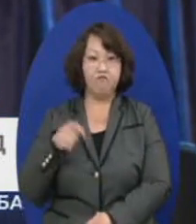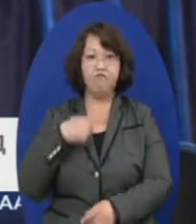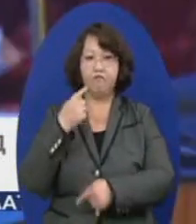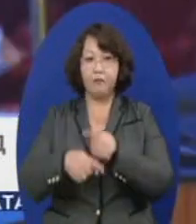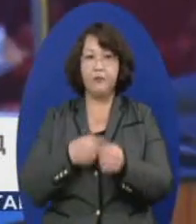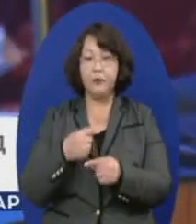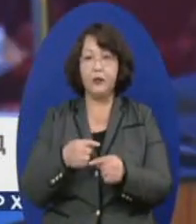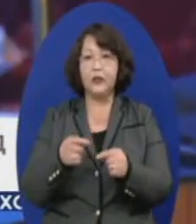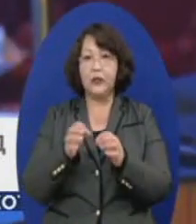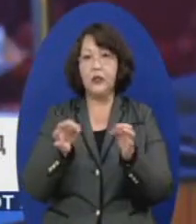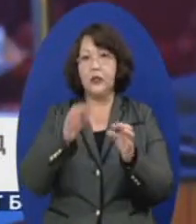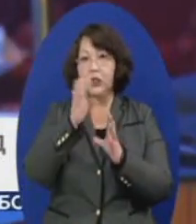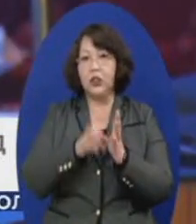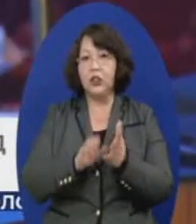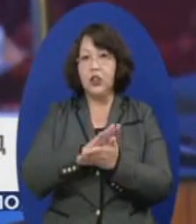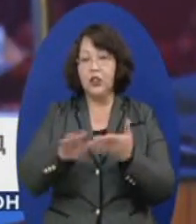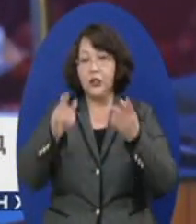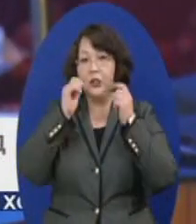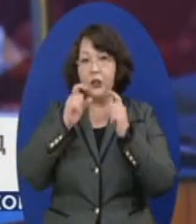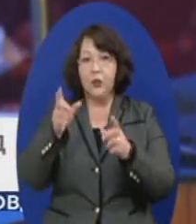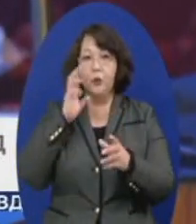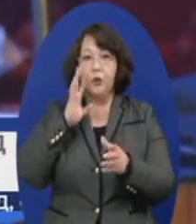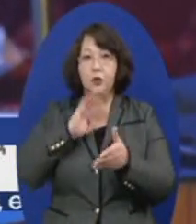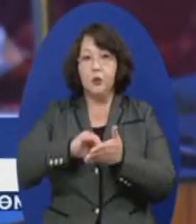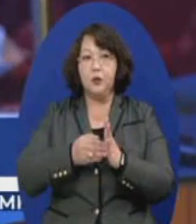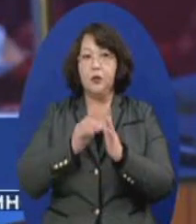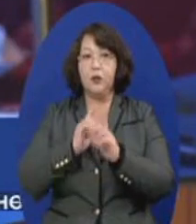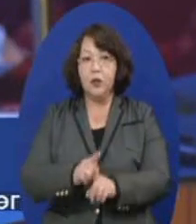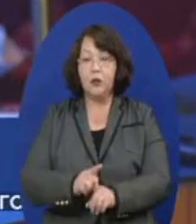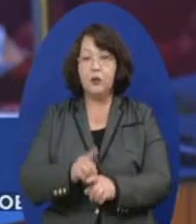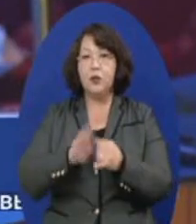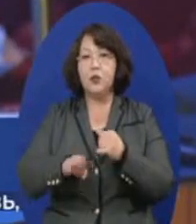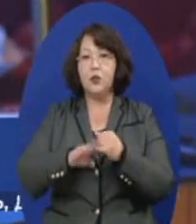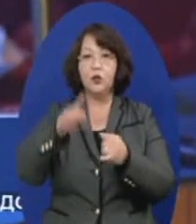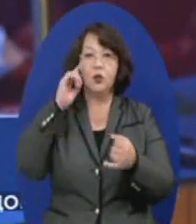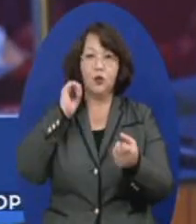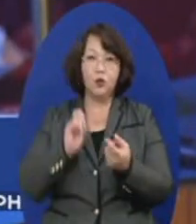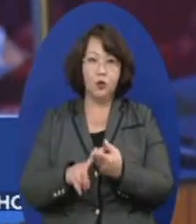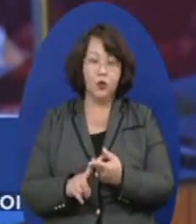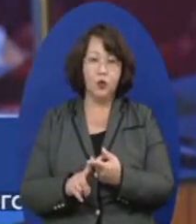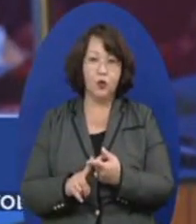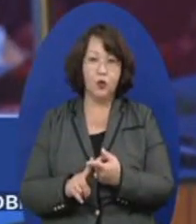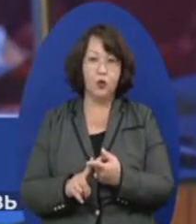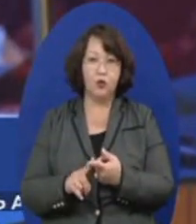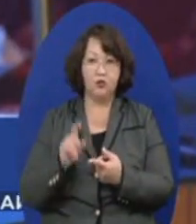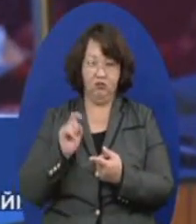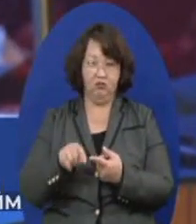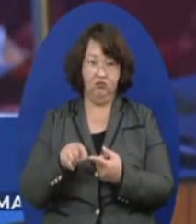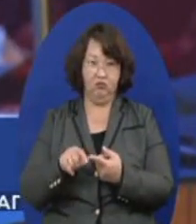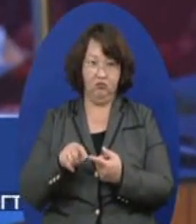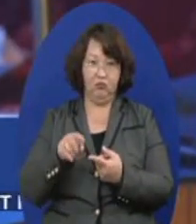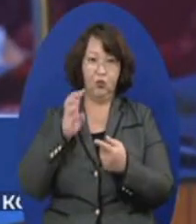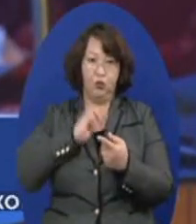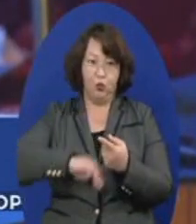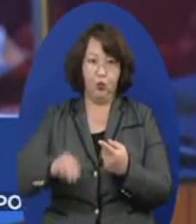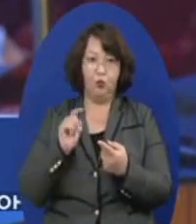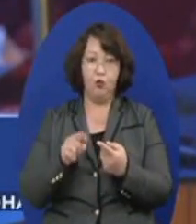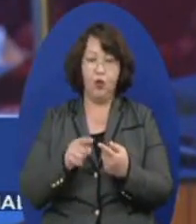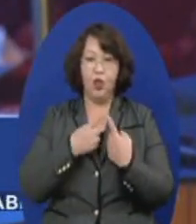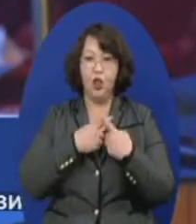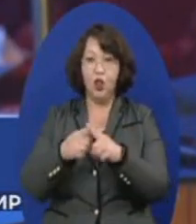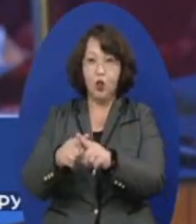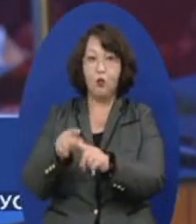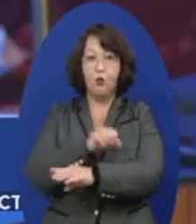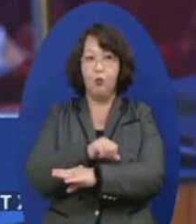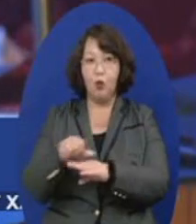ийм талаар тусгагдсан шин сэргэлтийн бодлогын хүрээнд энэ эцсийн зорилго маань юу эсвэл энд хүрэх ийм зорилго байгаа.